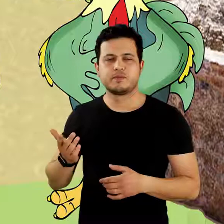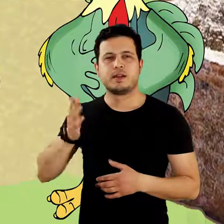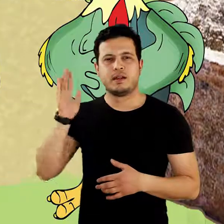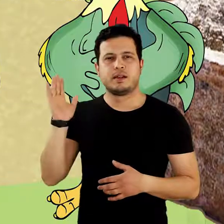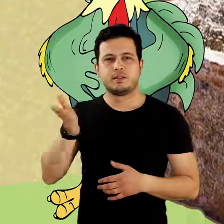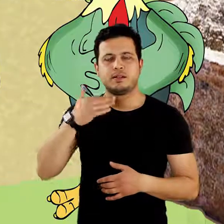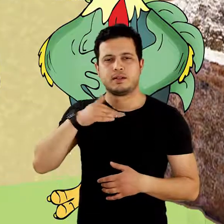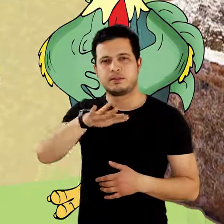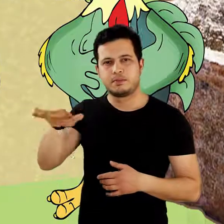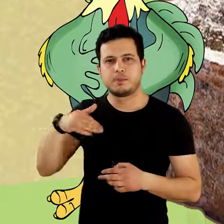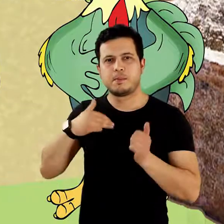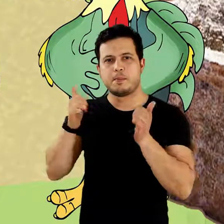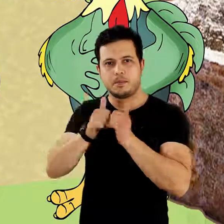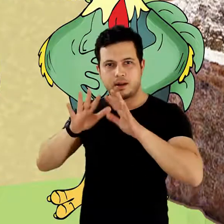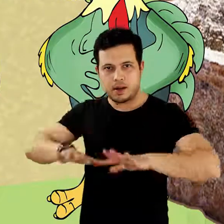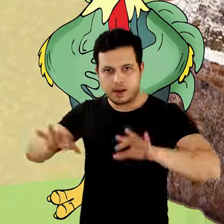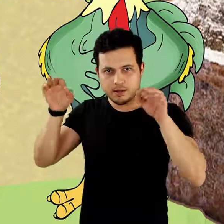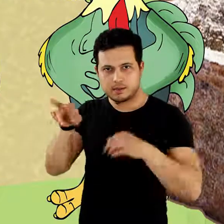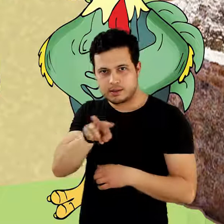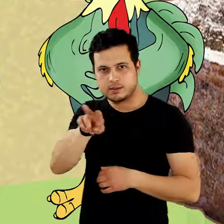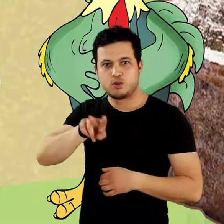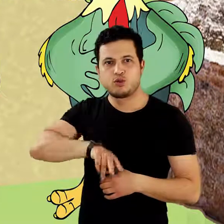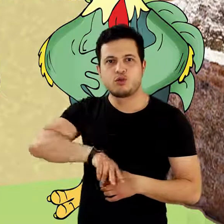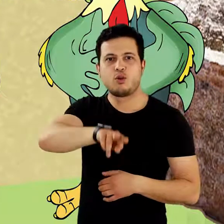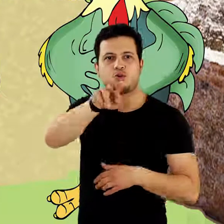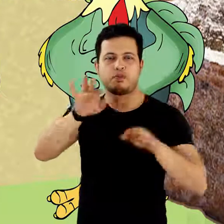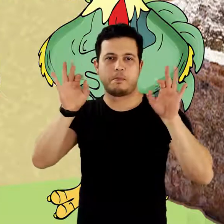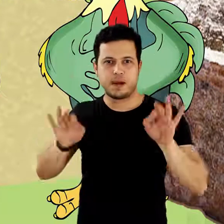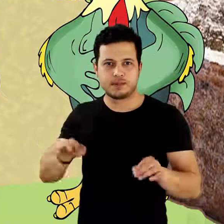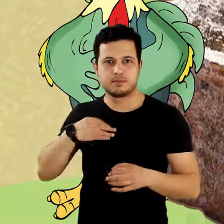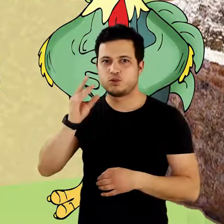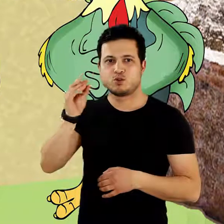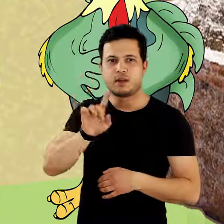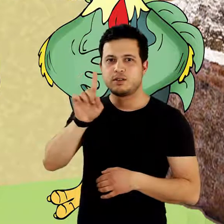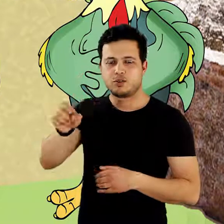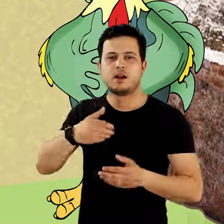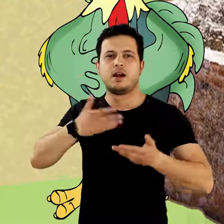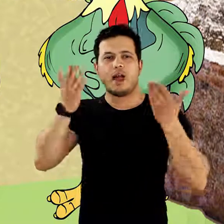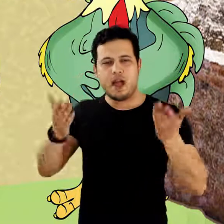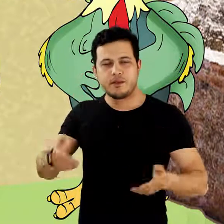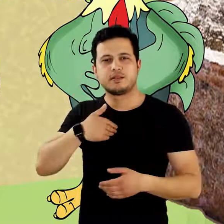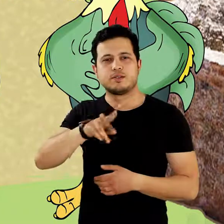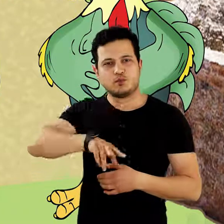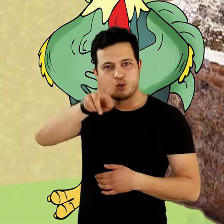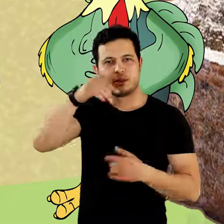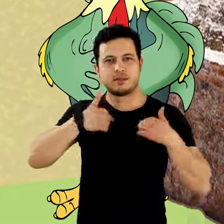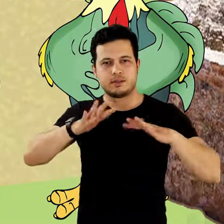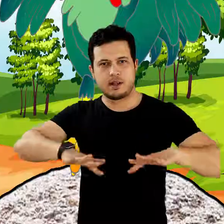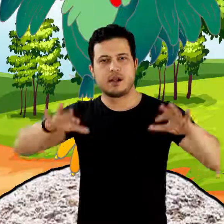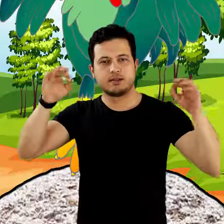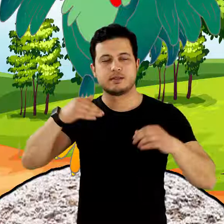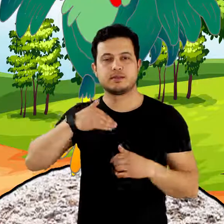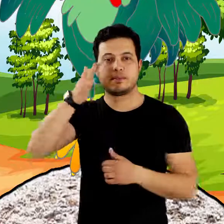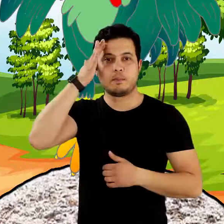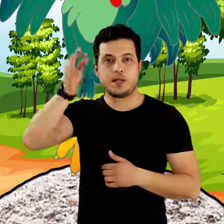Neyse hadi bakalım. Hazırsanız yolculuk başlasın mı çocuklar? Evet, evet, evet hazırız.